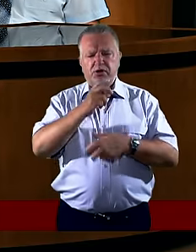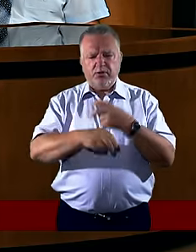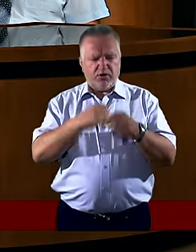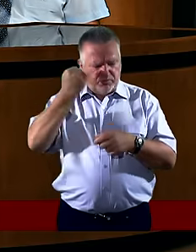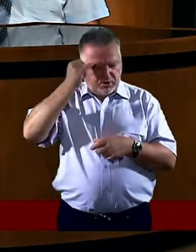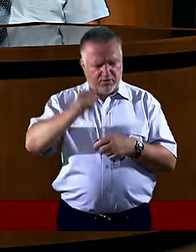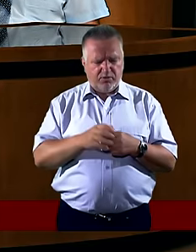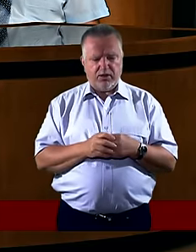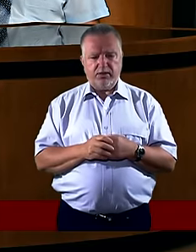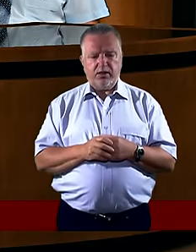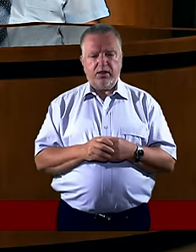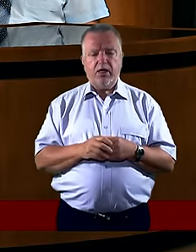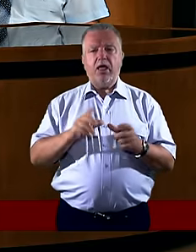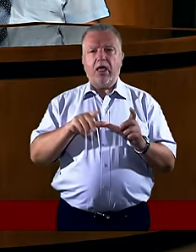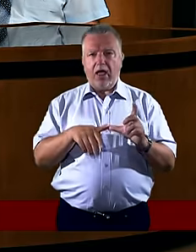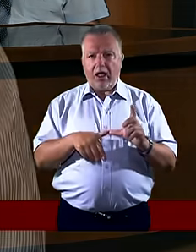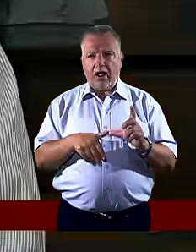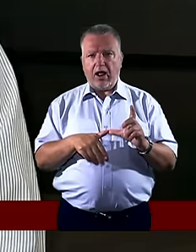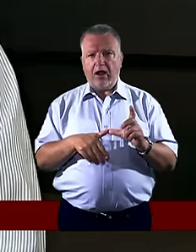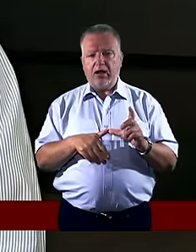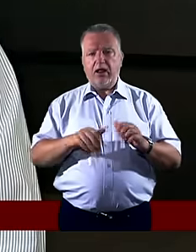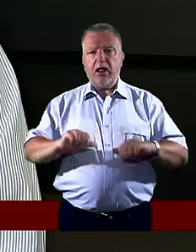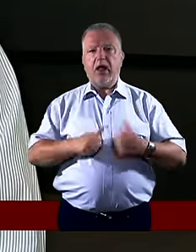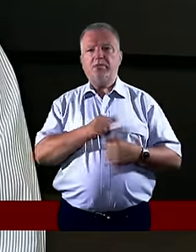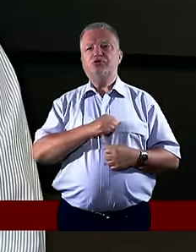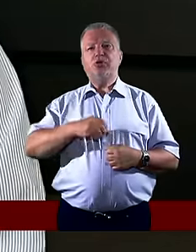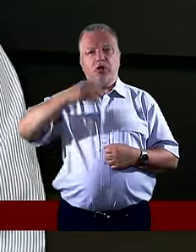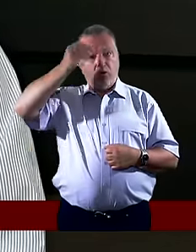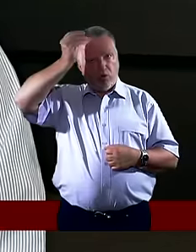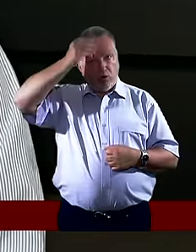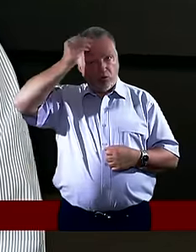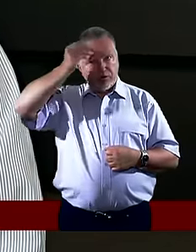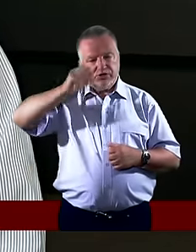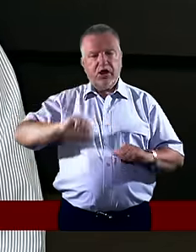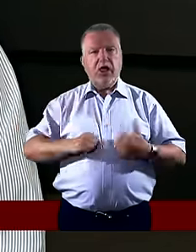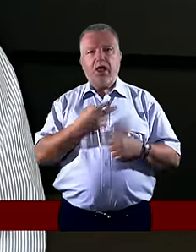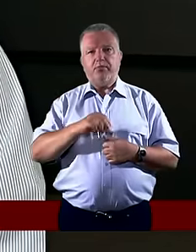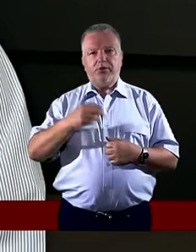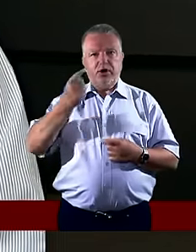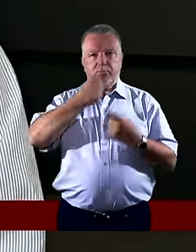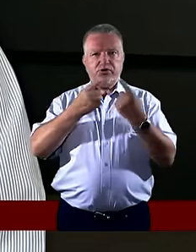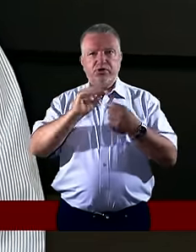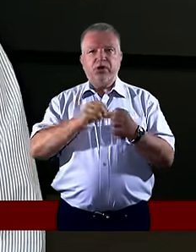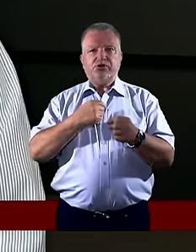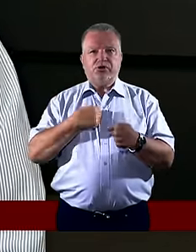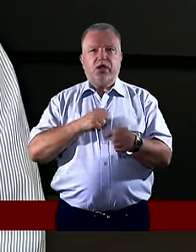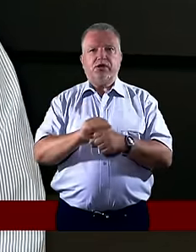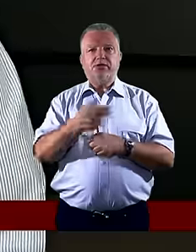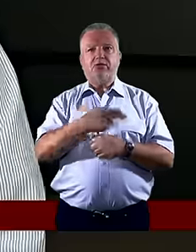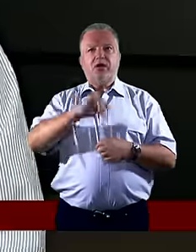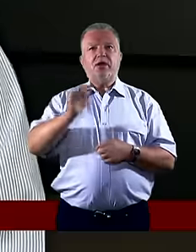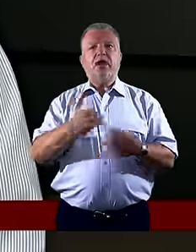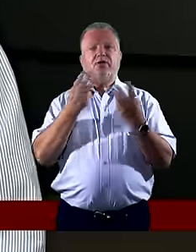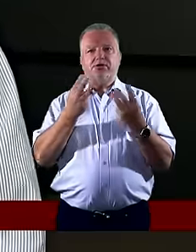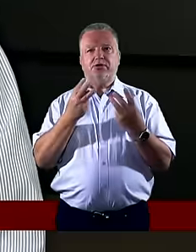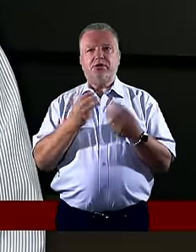Będziemy. I będziemy mówili, co ja zrobiłem niepotrzebnie teraz. Nie. Ale żeby się uczyć. Żeby nie myśleć o sobie, że jestem najważniejszy,